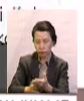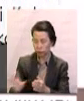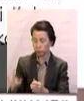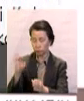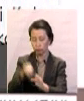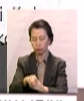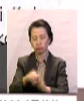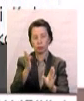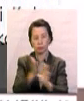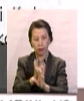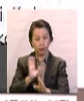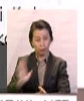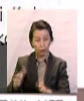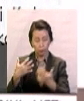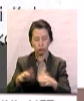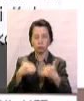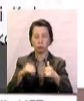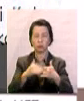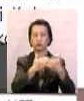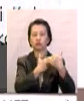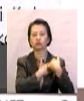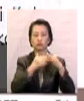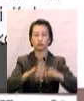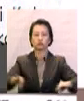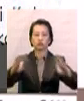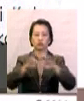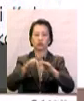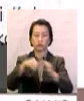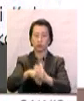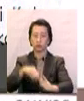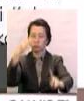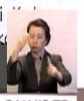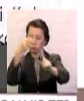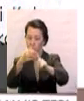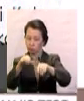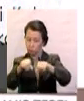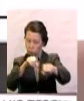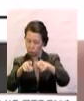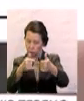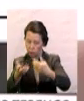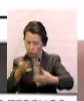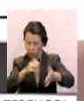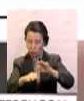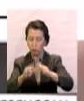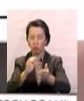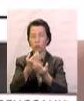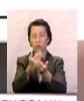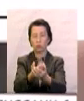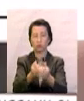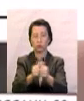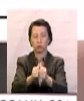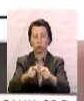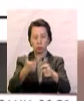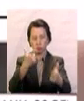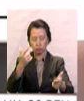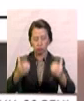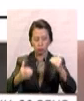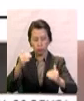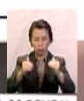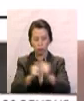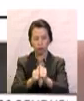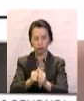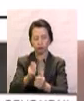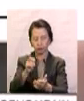industri perbankan, beliau telah memainkan peranan utama dalam hala tuju strategi, pengurusan modal dan lembaran imbangan,